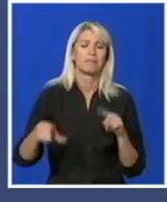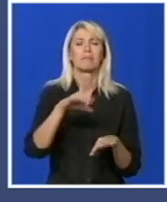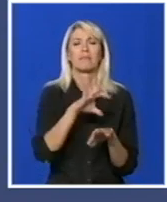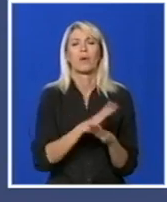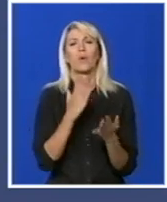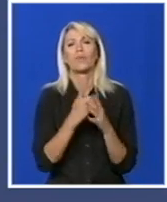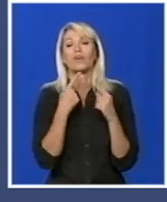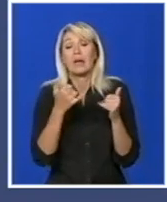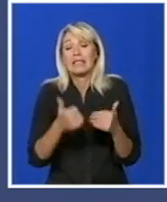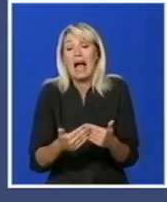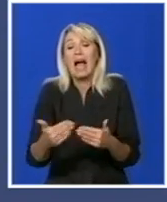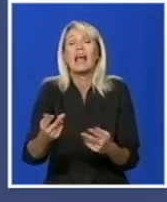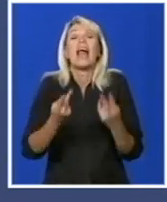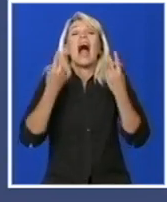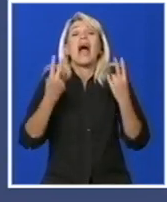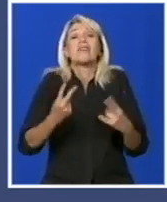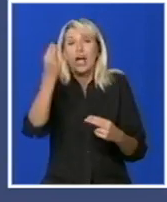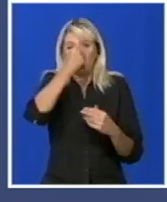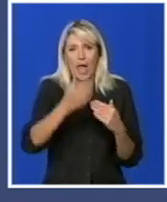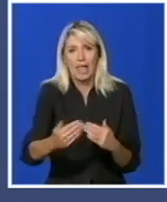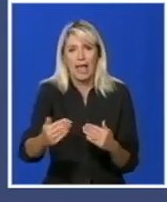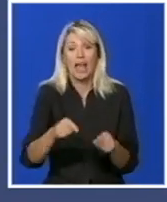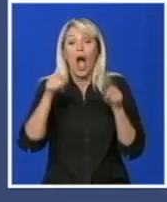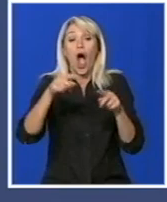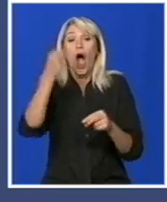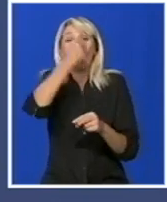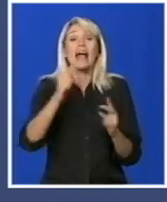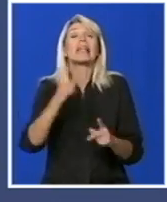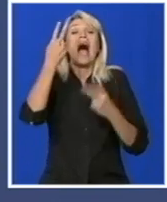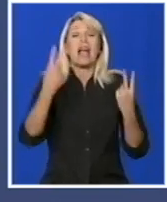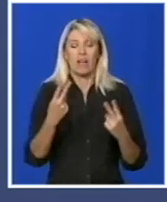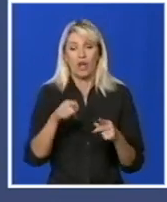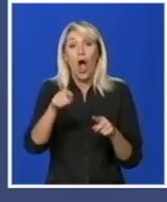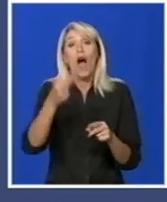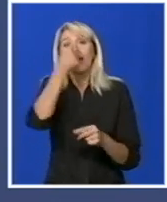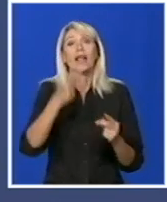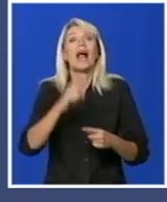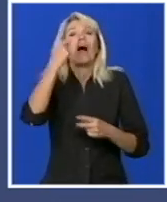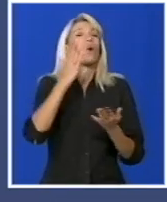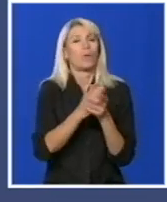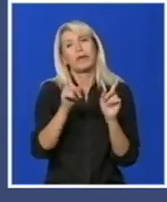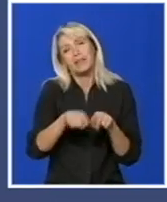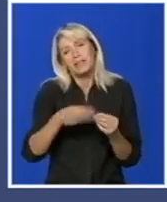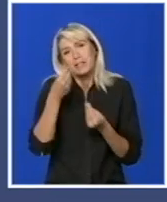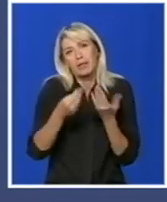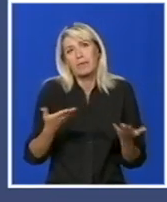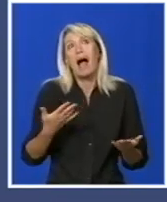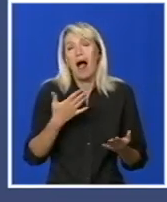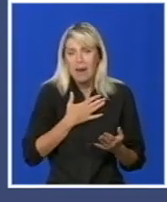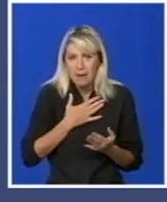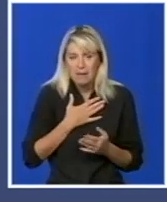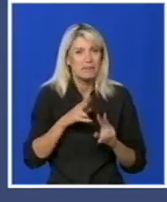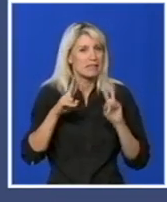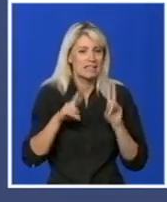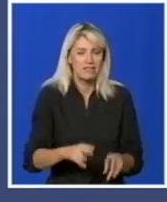ulazimo u ključnu nedelju, ali nama je stvarno ključ do kraja ovog meseca da u